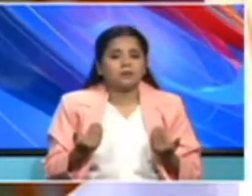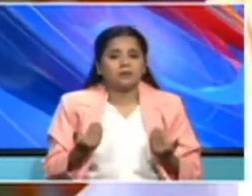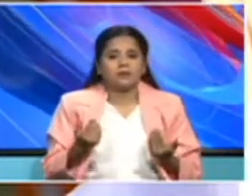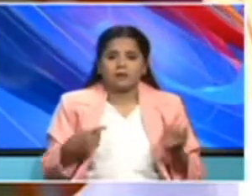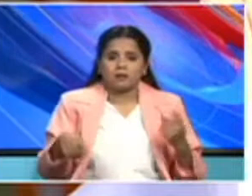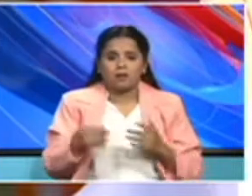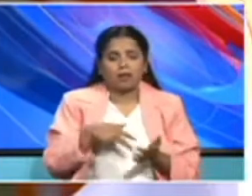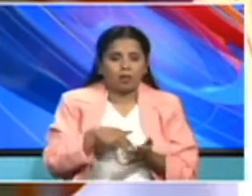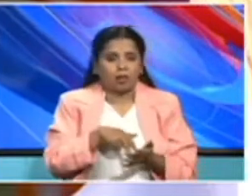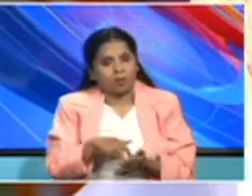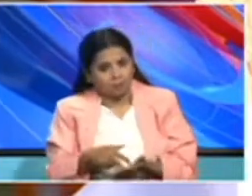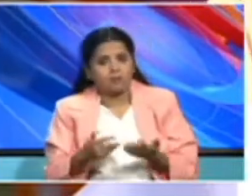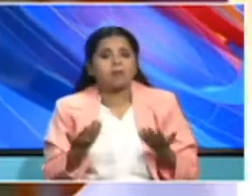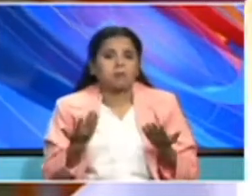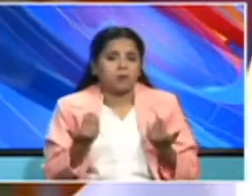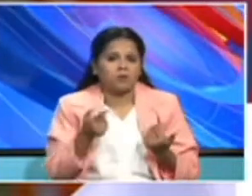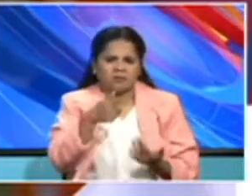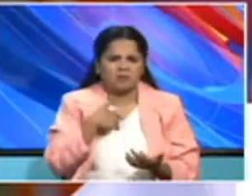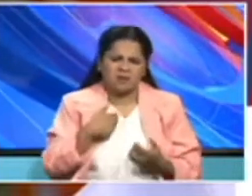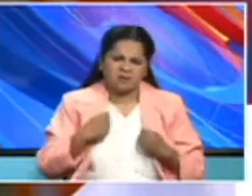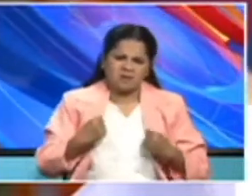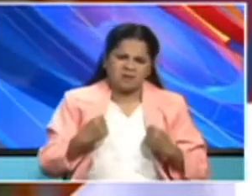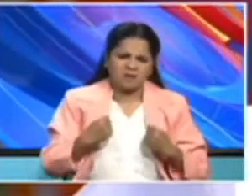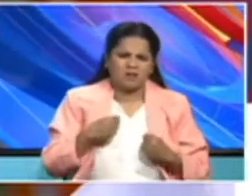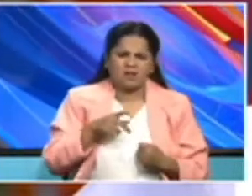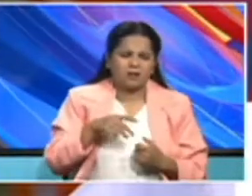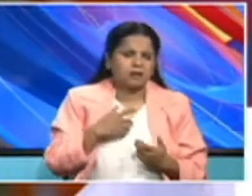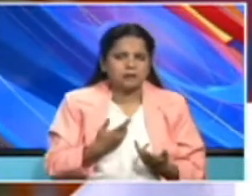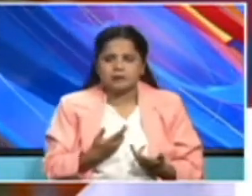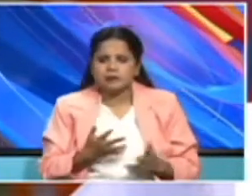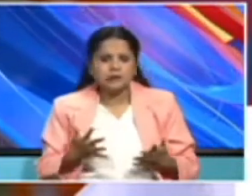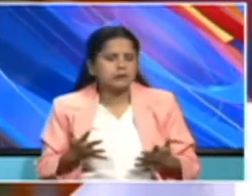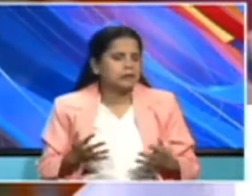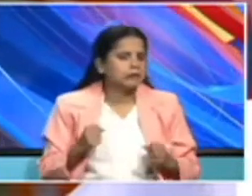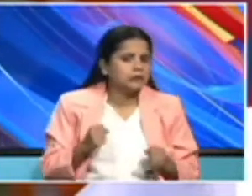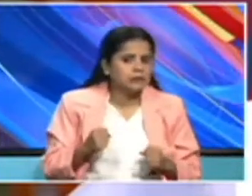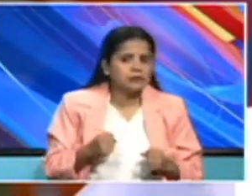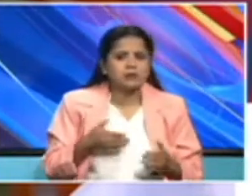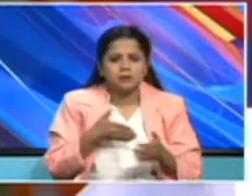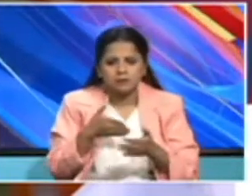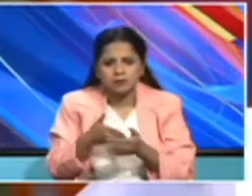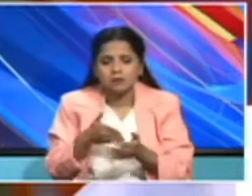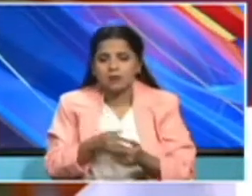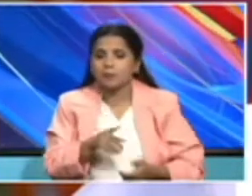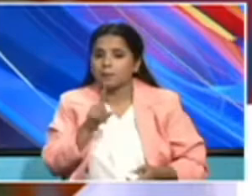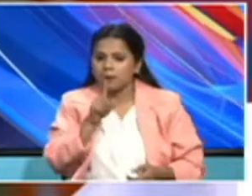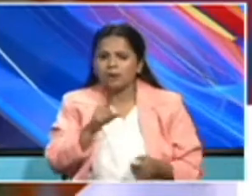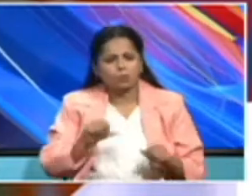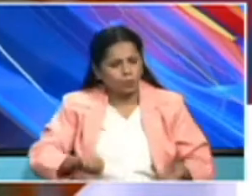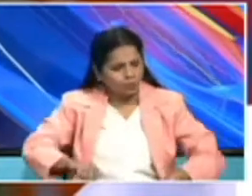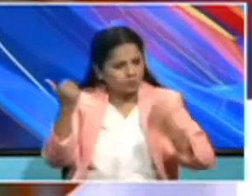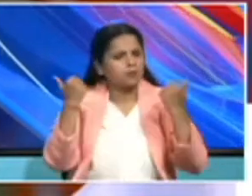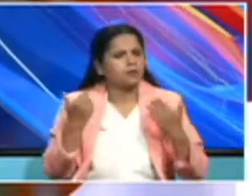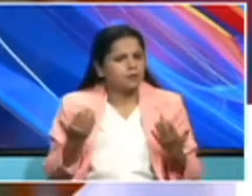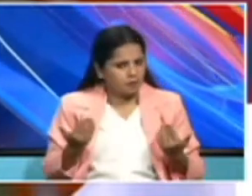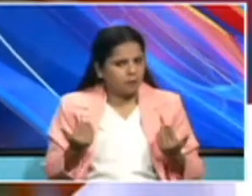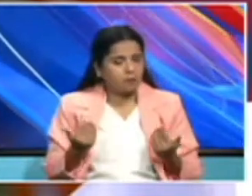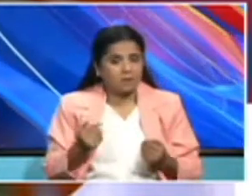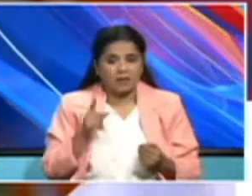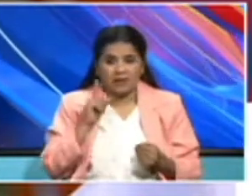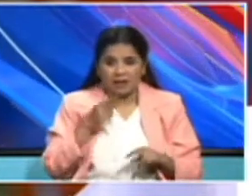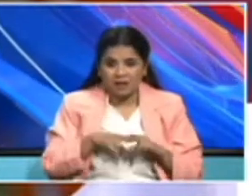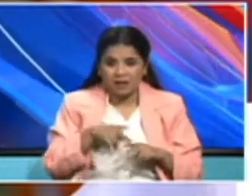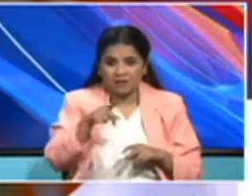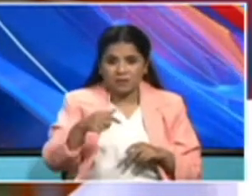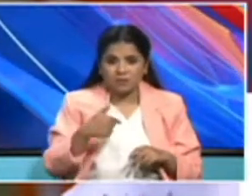आप लड़खड़ा सकते हैं, गिर सकते हैं, लेकिन अगर आपने